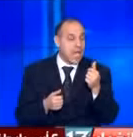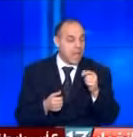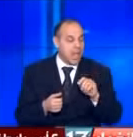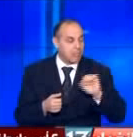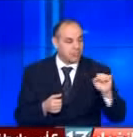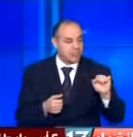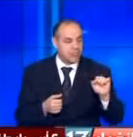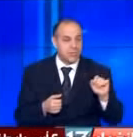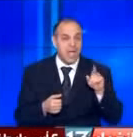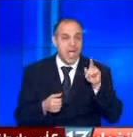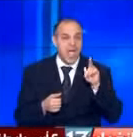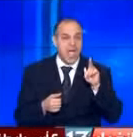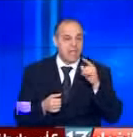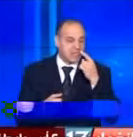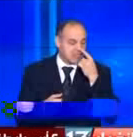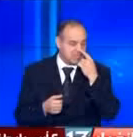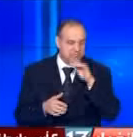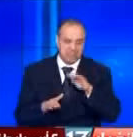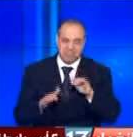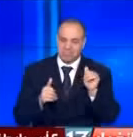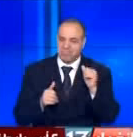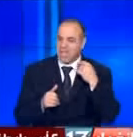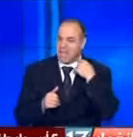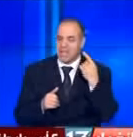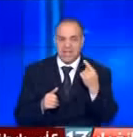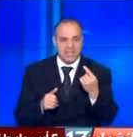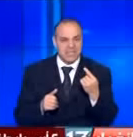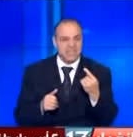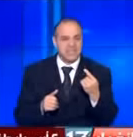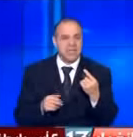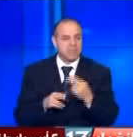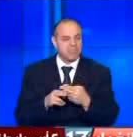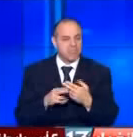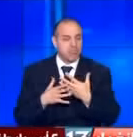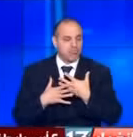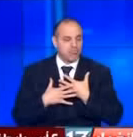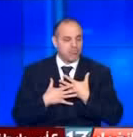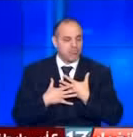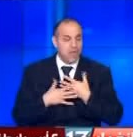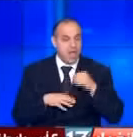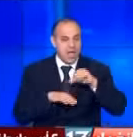المواجهة هو تأهل المارد الأصفر بربعية نظيفة أثرت قابل بملعب وجه.